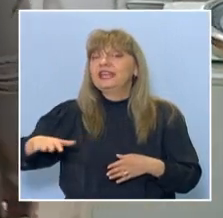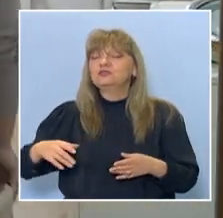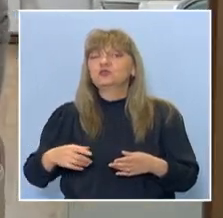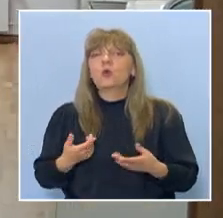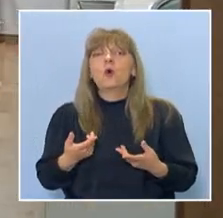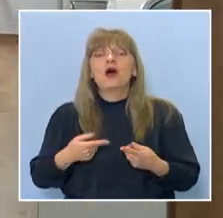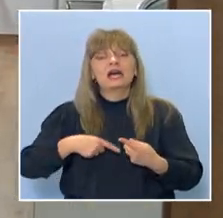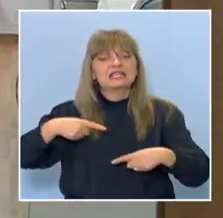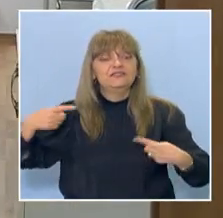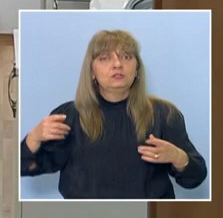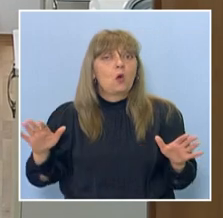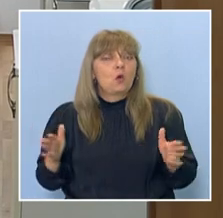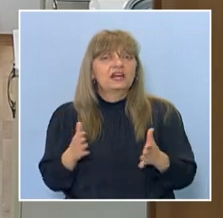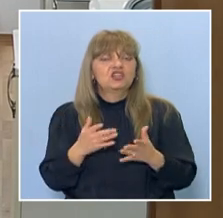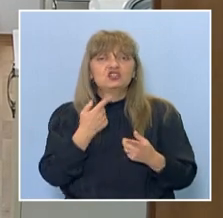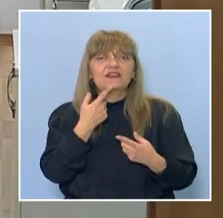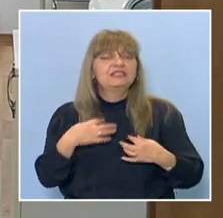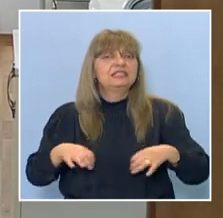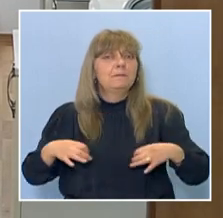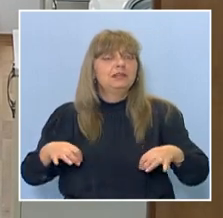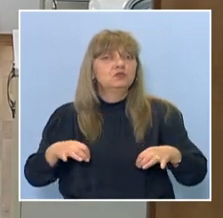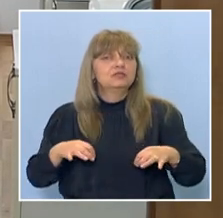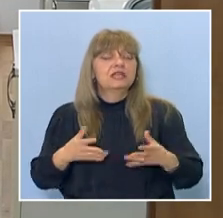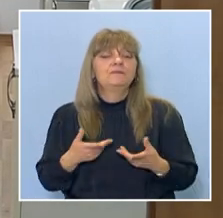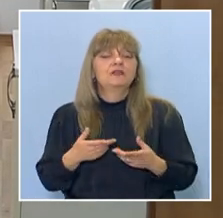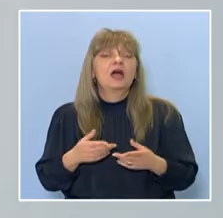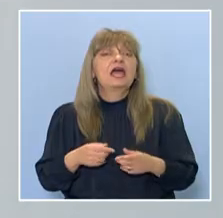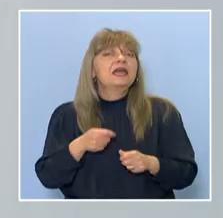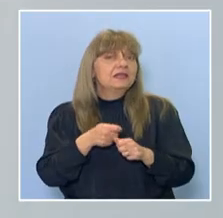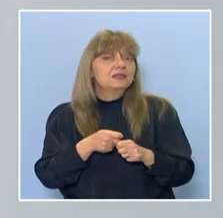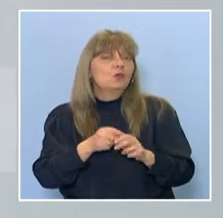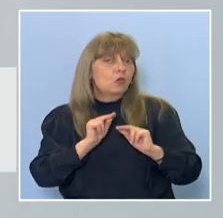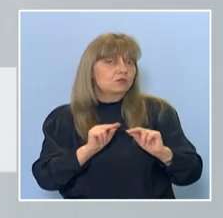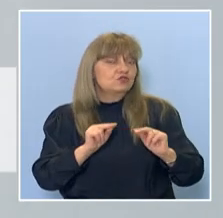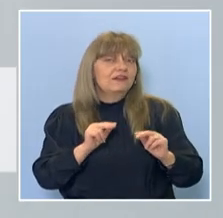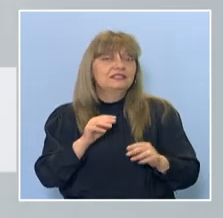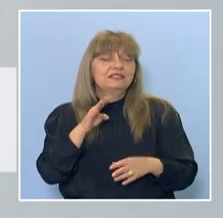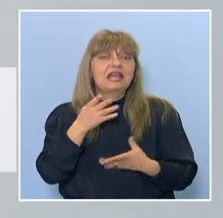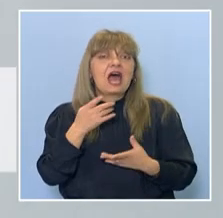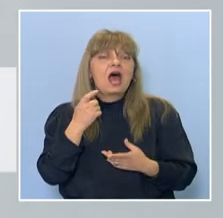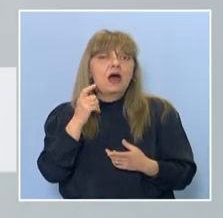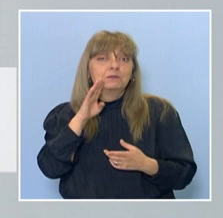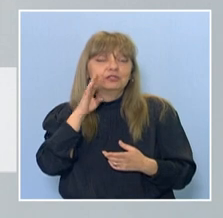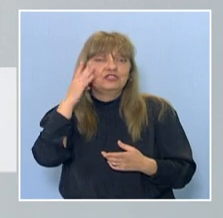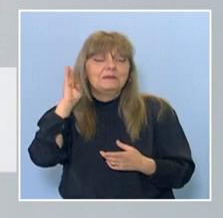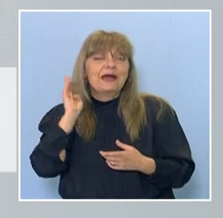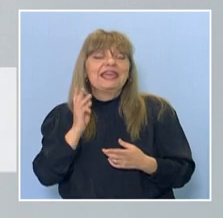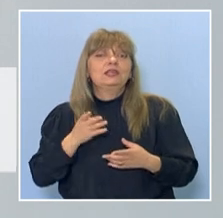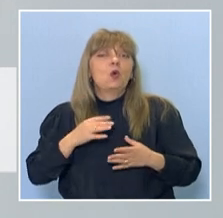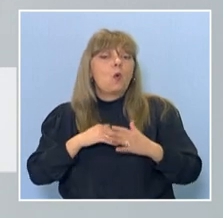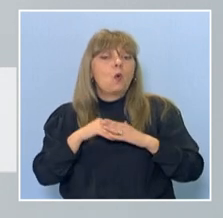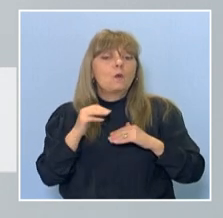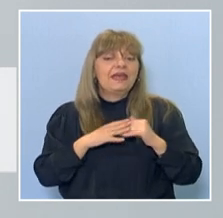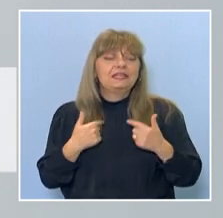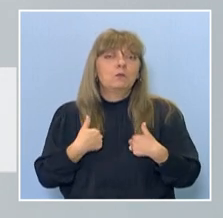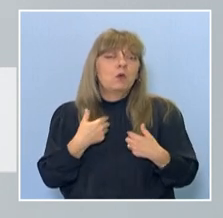между поколенията, формиране на родителски умения. Моите притеснения при първото идване на Тело